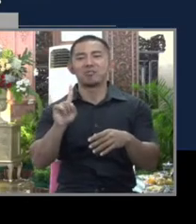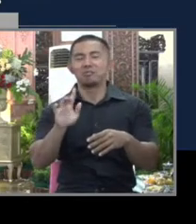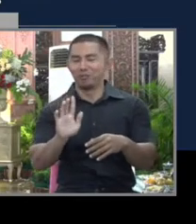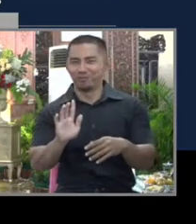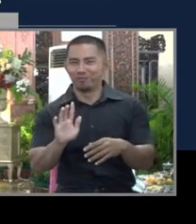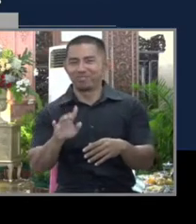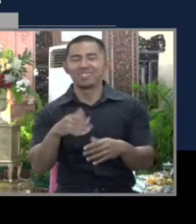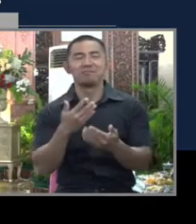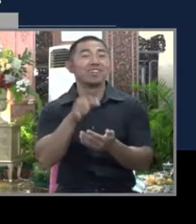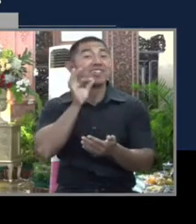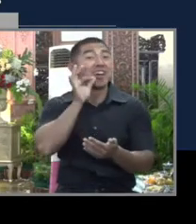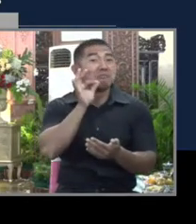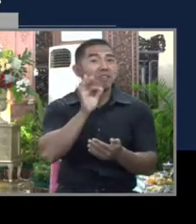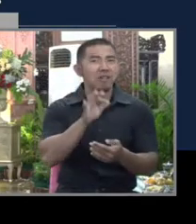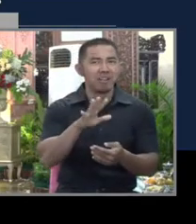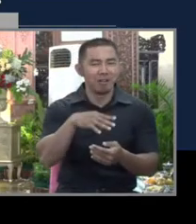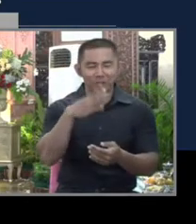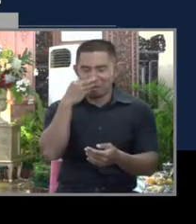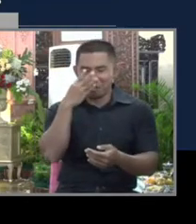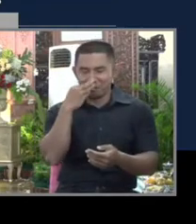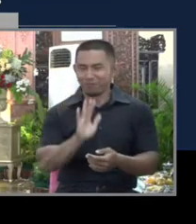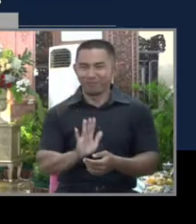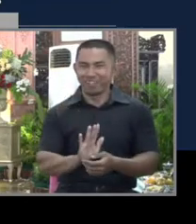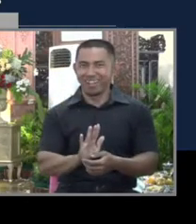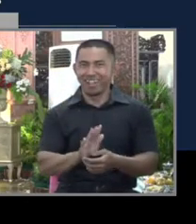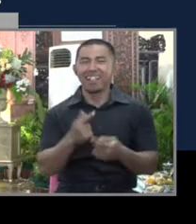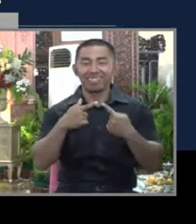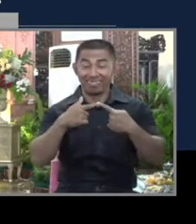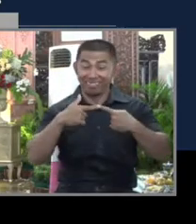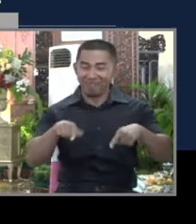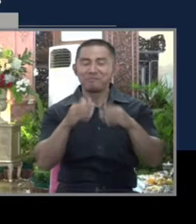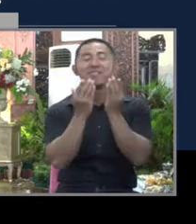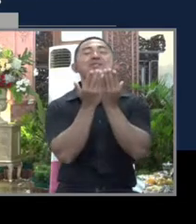Iki sorry lho, iki ora kurang isin-isin lho, ming terbuka.